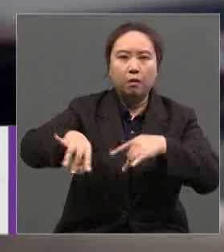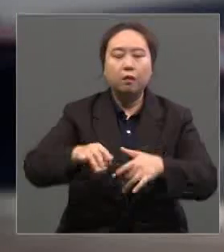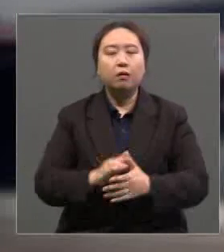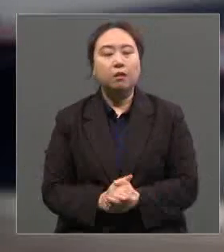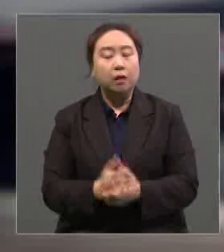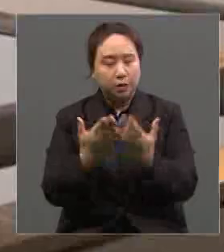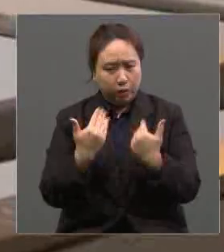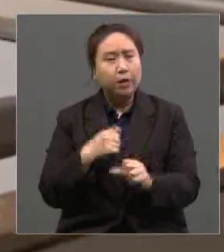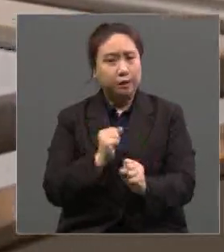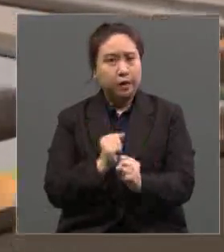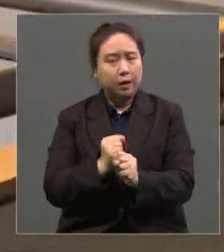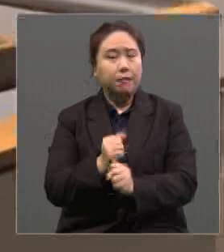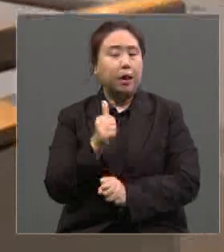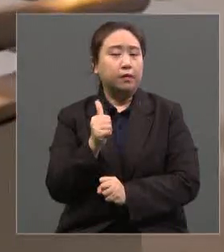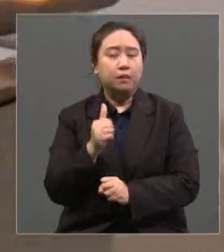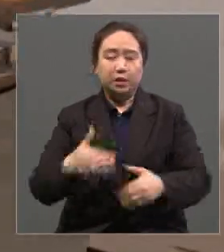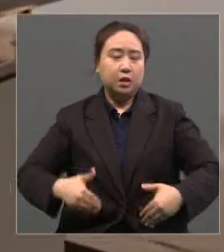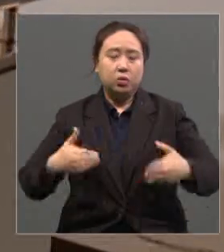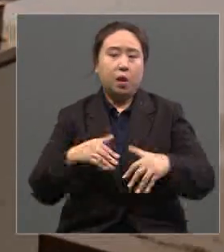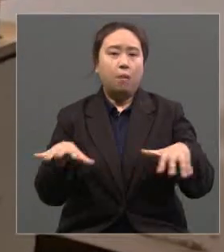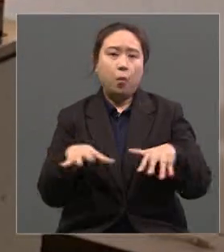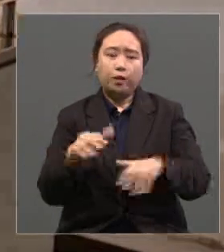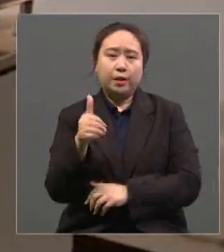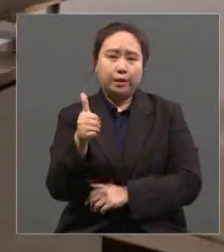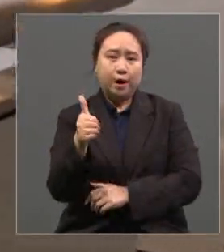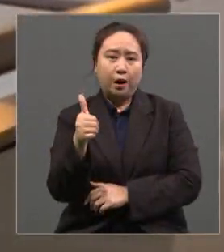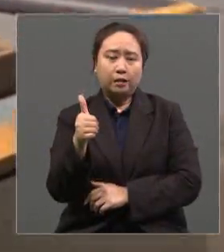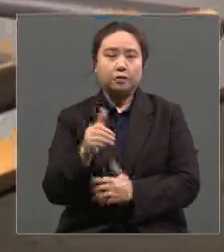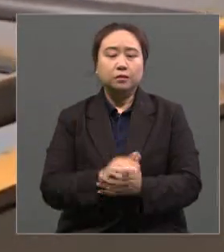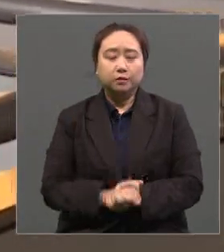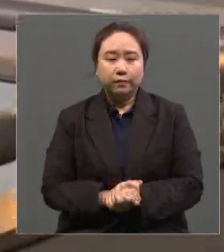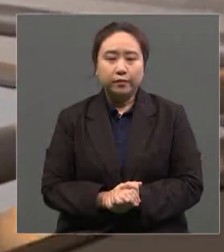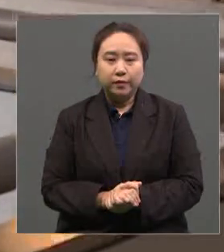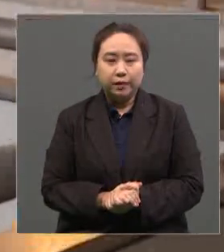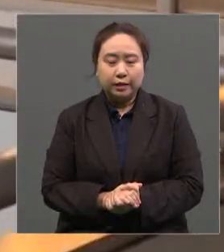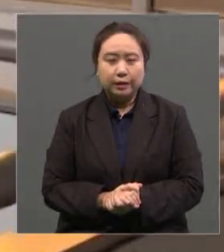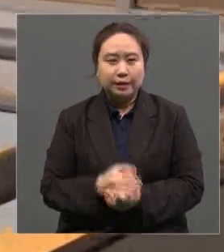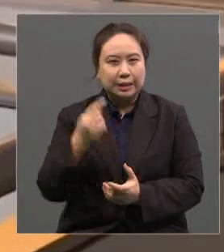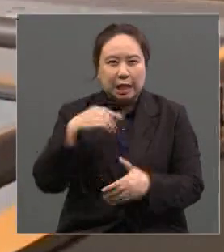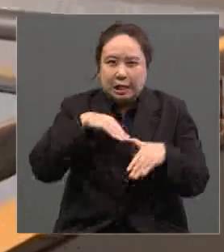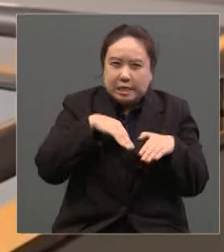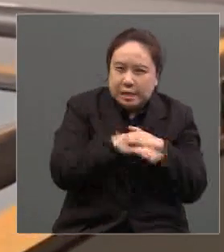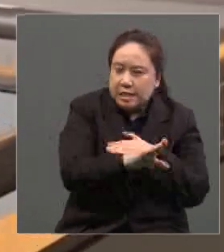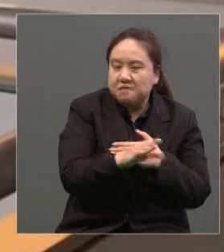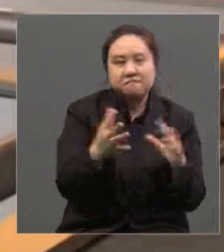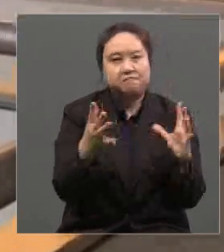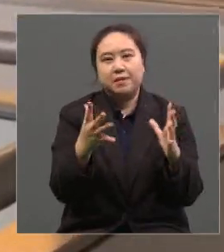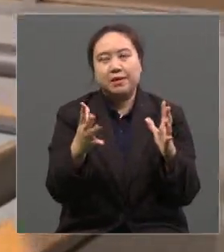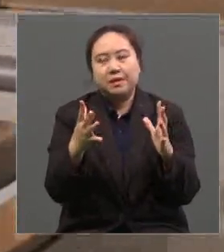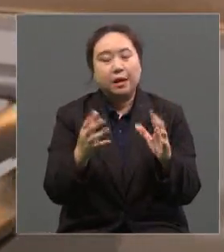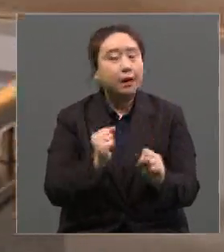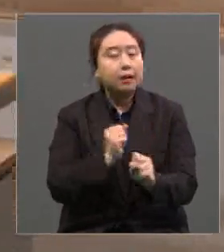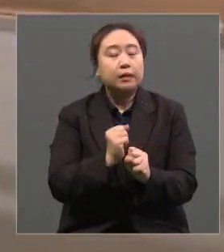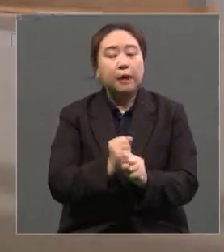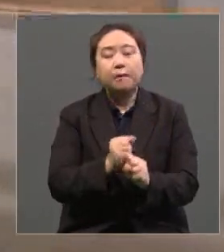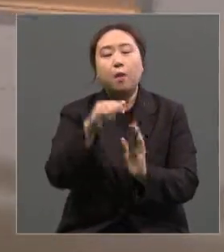เองบอกว่าก็ยังทำงานแล้วก็ใช้ชีวิตได้ตามปกติไม่เคยมีแล้วก็ไม่เคยคิดจะมีพฤติการหลบหนีใดๆก็ทำทุกอย่าง